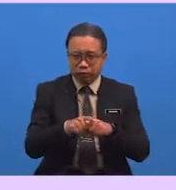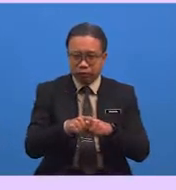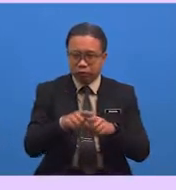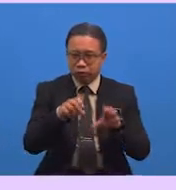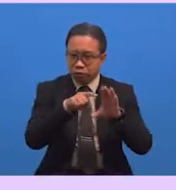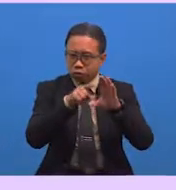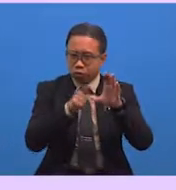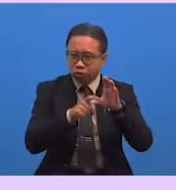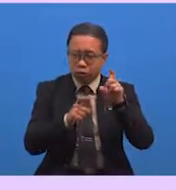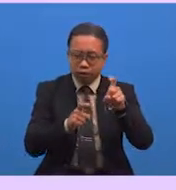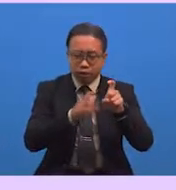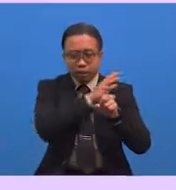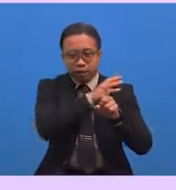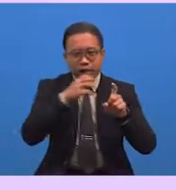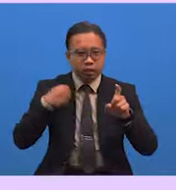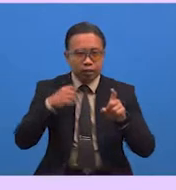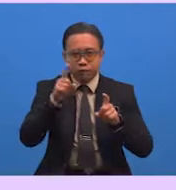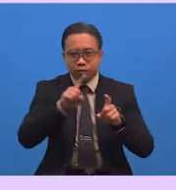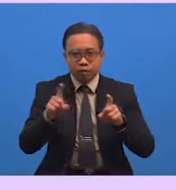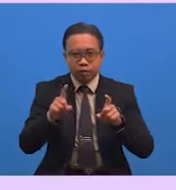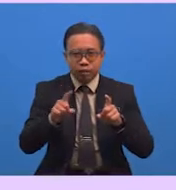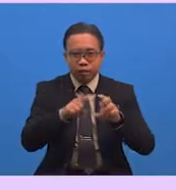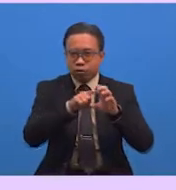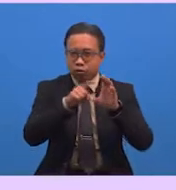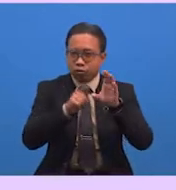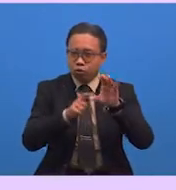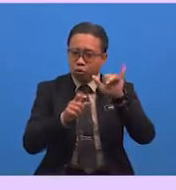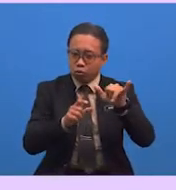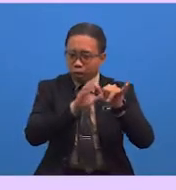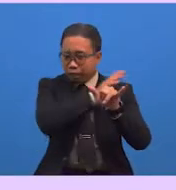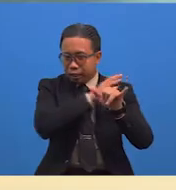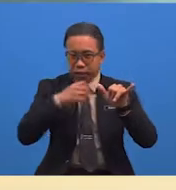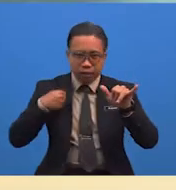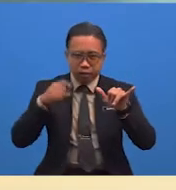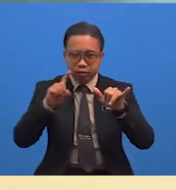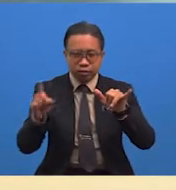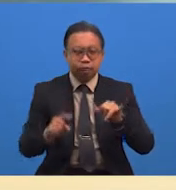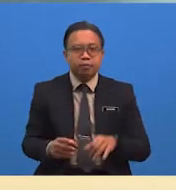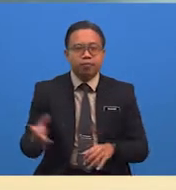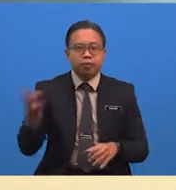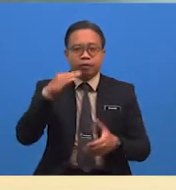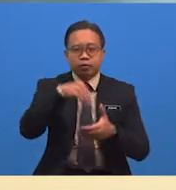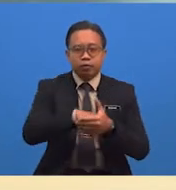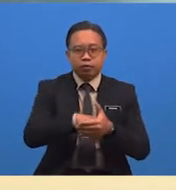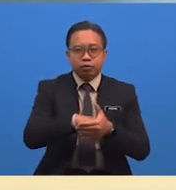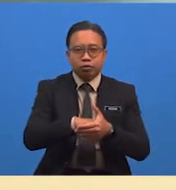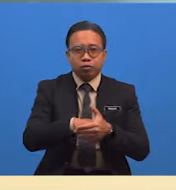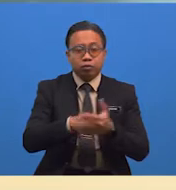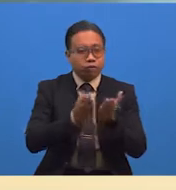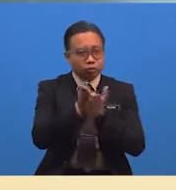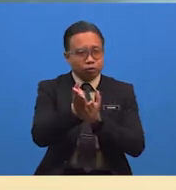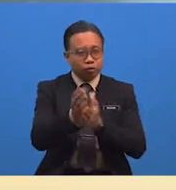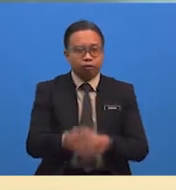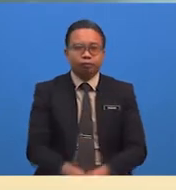sudut X dan Z serta sudut Y dan Z. Jom kita masuk ke bahagian